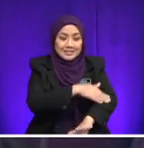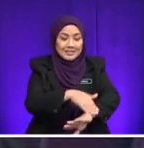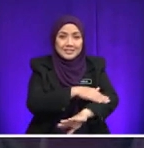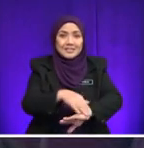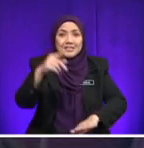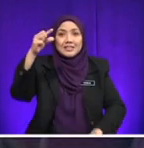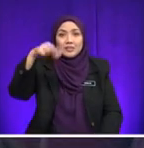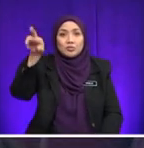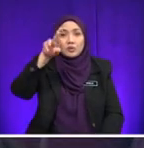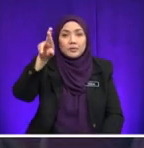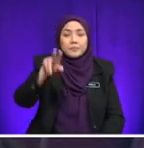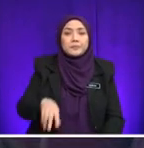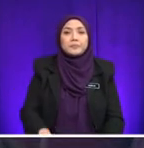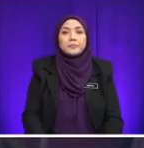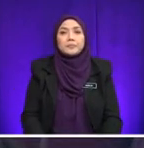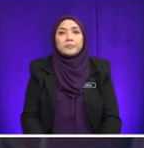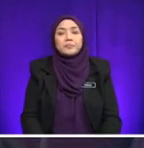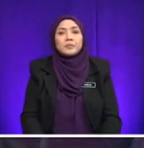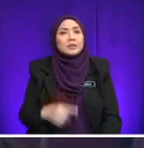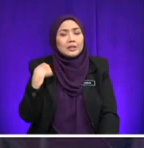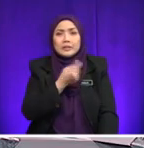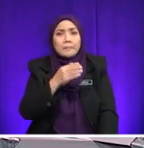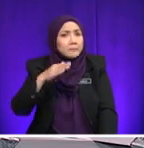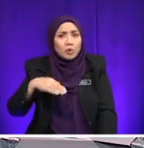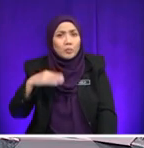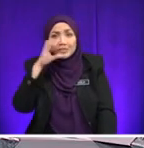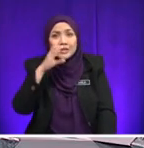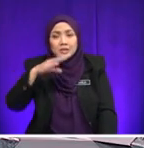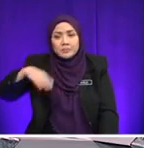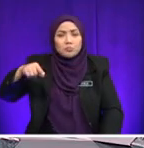ya sebab kita belum cari lagi